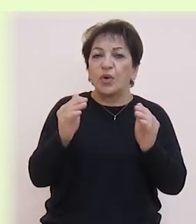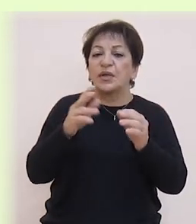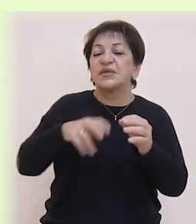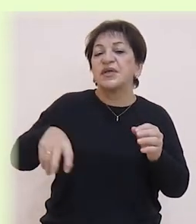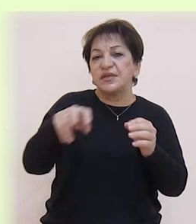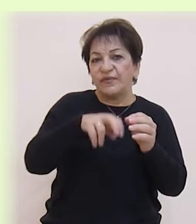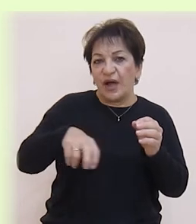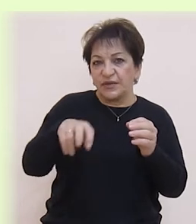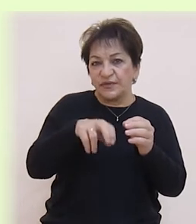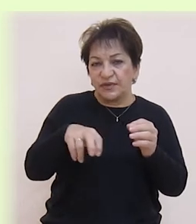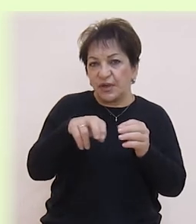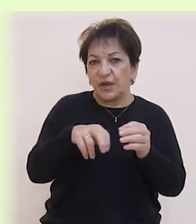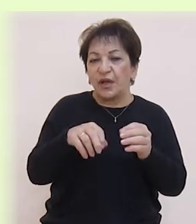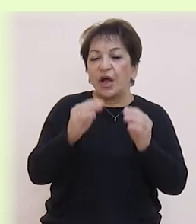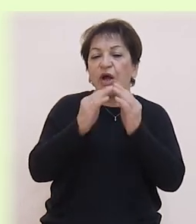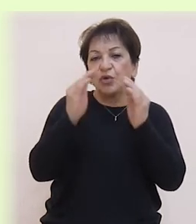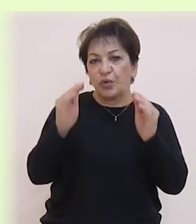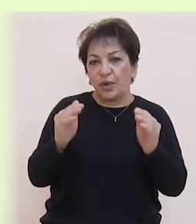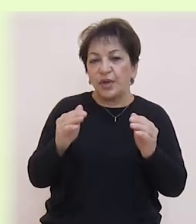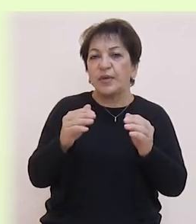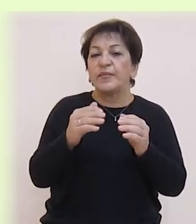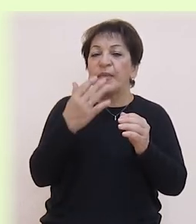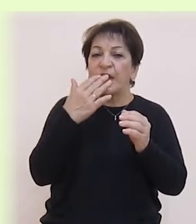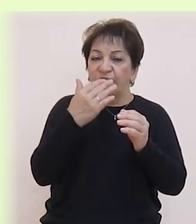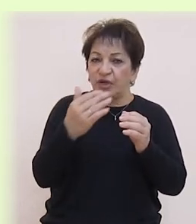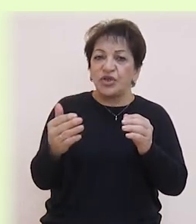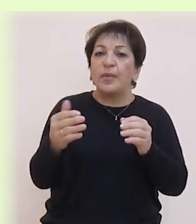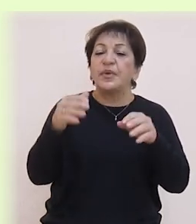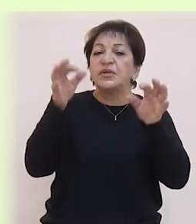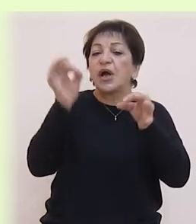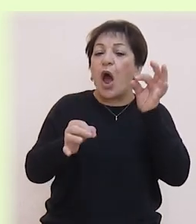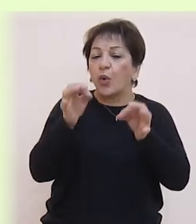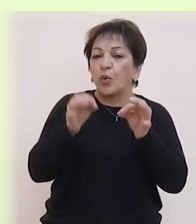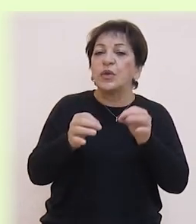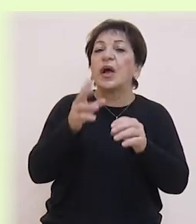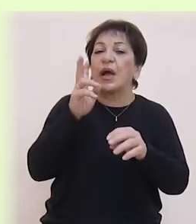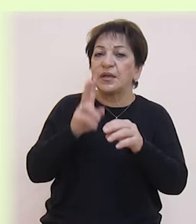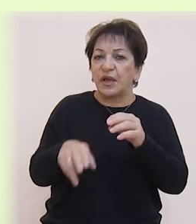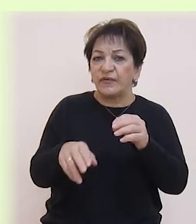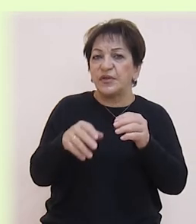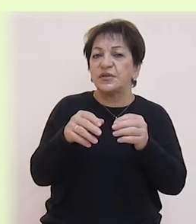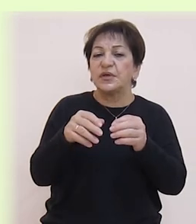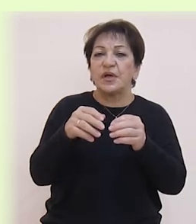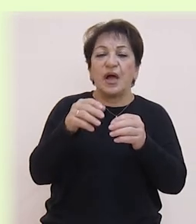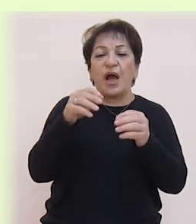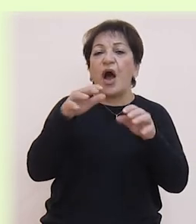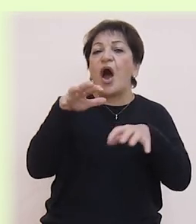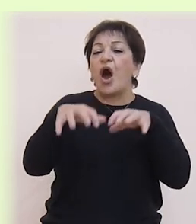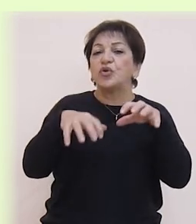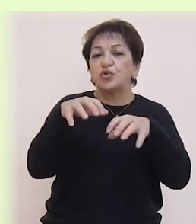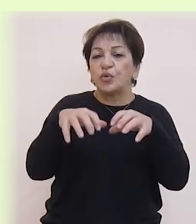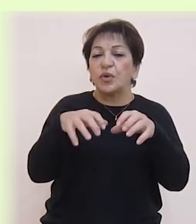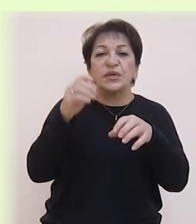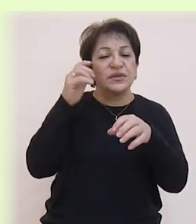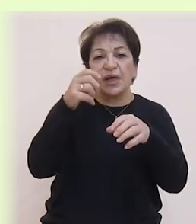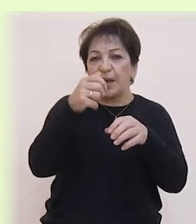վրա վազվզել, պաշտպանել նրան կարկուտից։ Վերջապես կարկուտը կտրվեց։ Արջուկը սեղմեց իշուկի ականջն